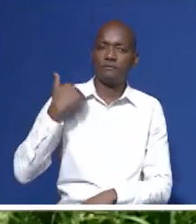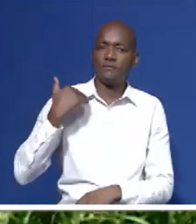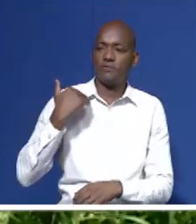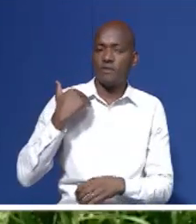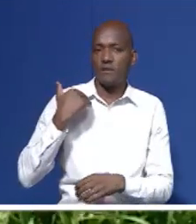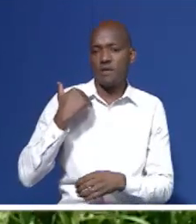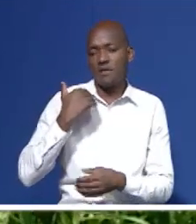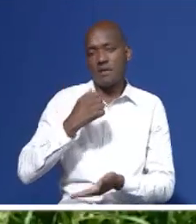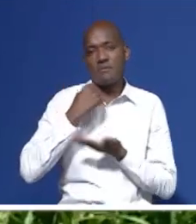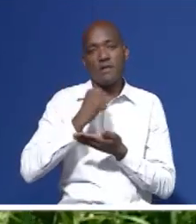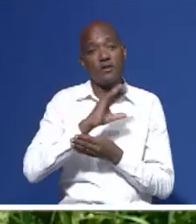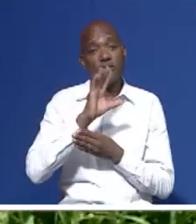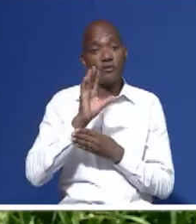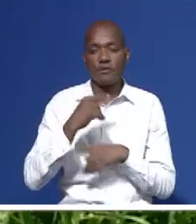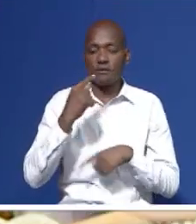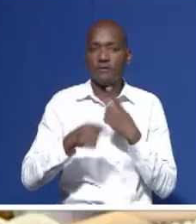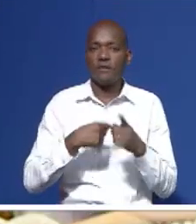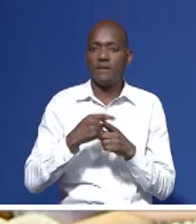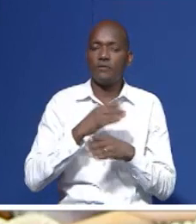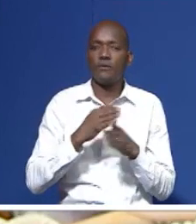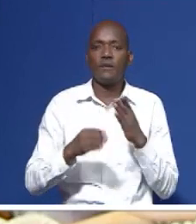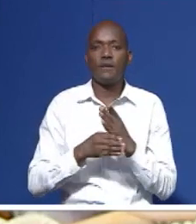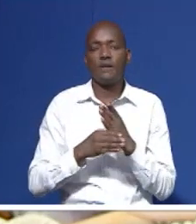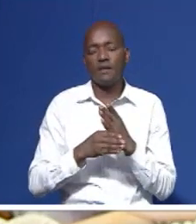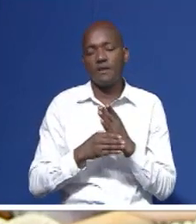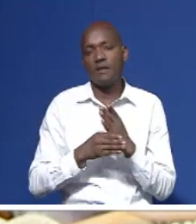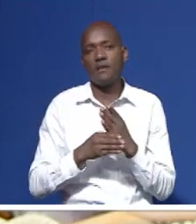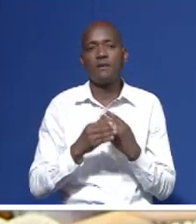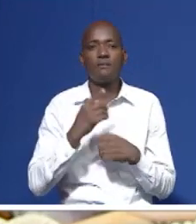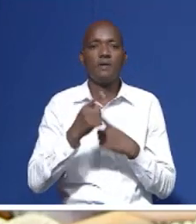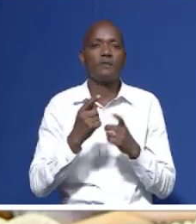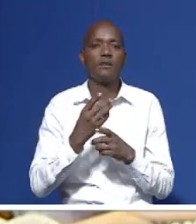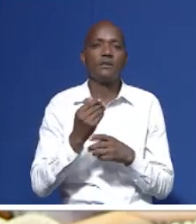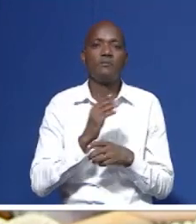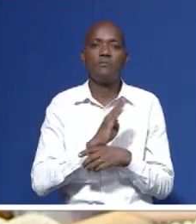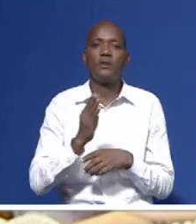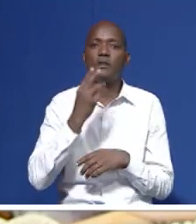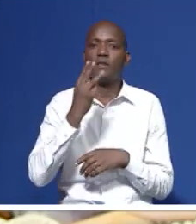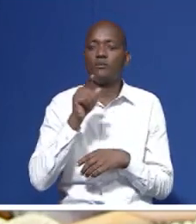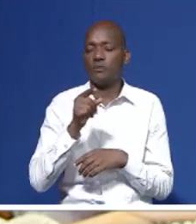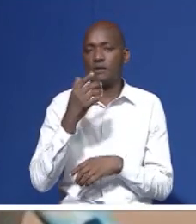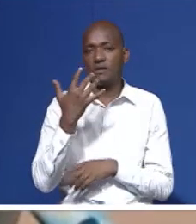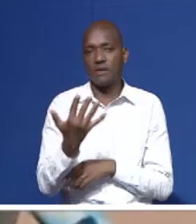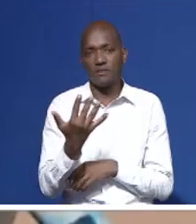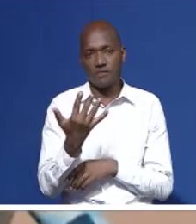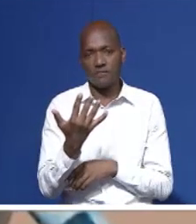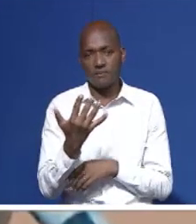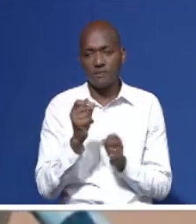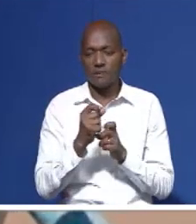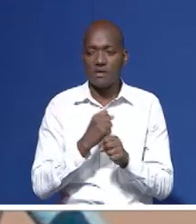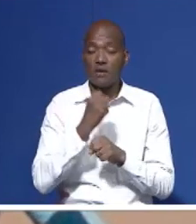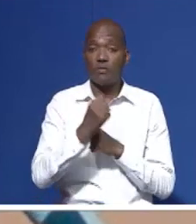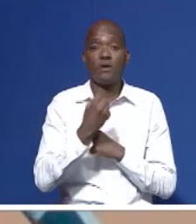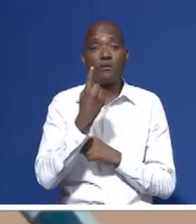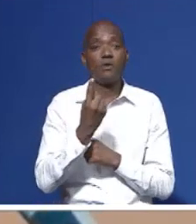lakini bajeti nzima ya mradi ilikuwa ni kujenga mradi huo kwa shilingi ya bilioni 3.5, lakini kwa awamu ya